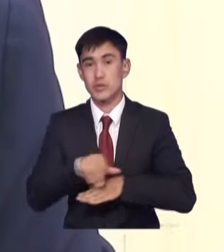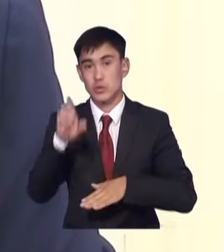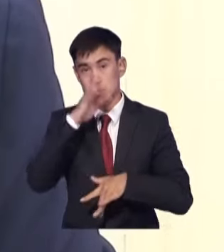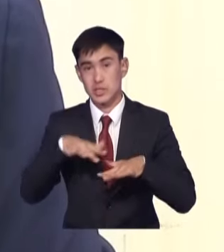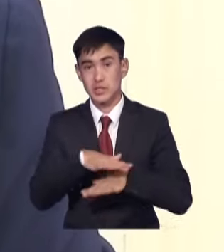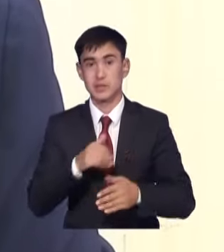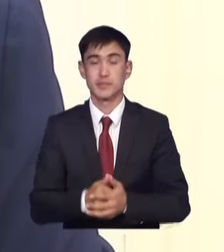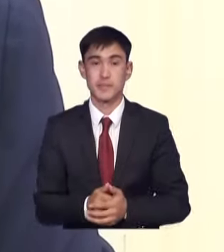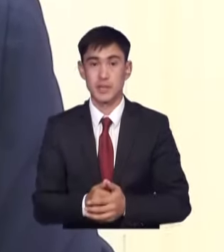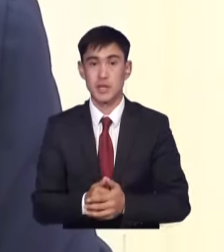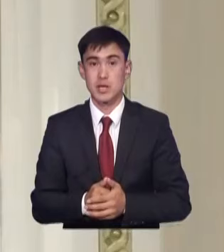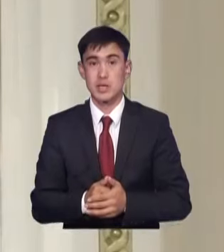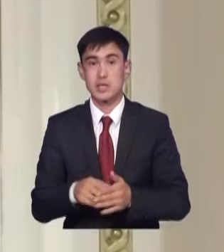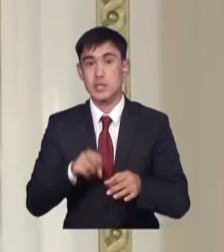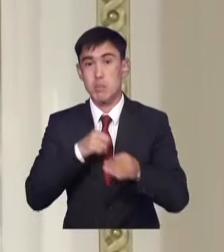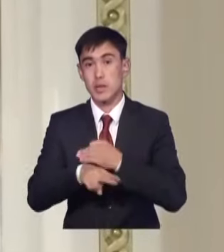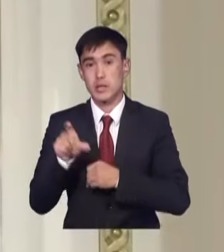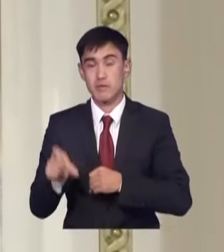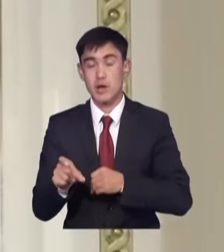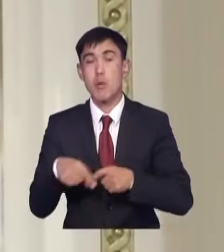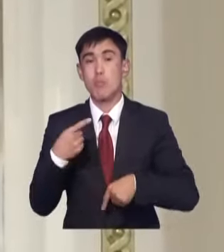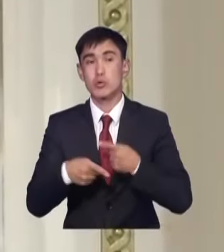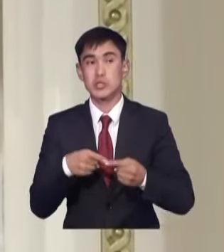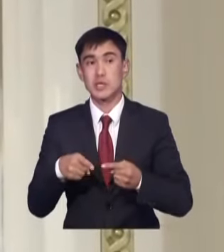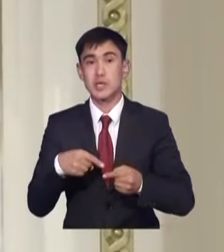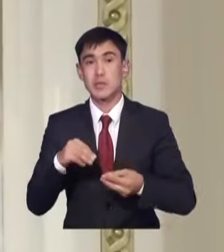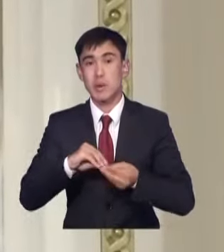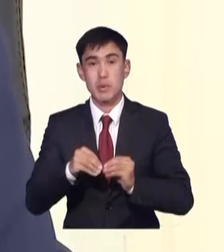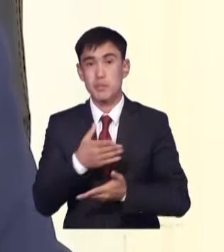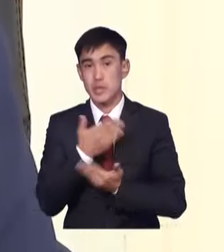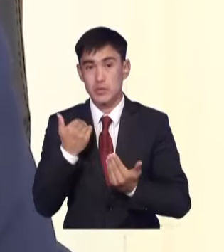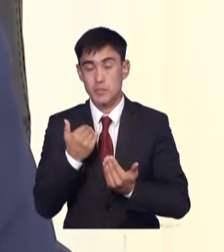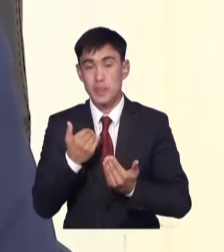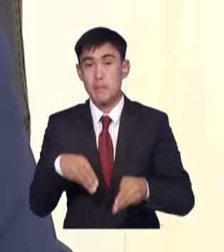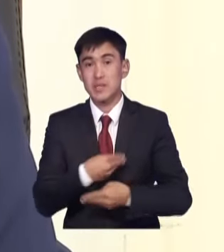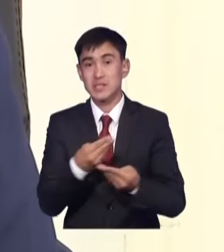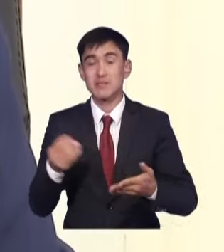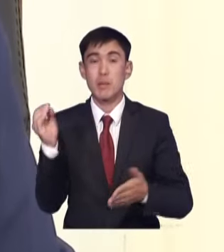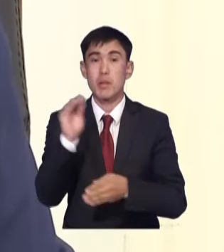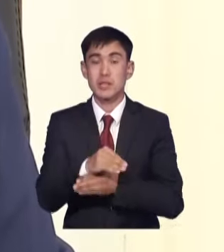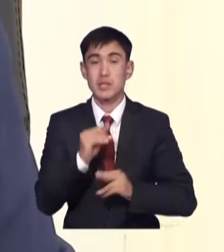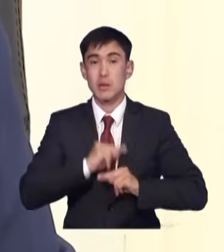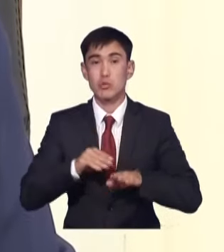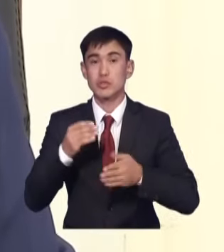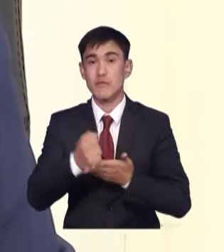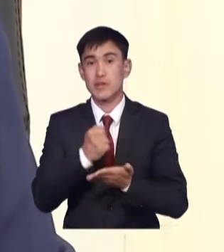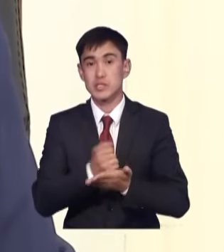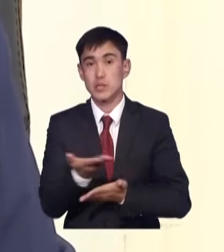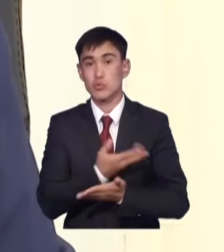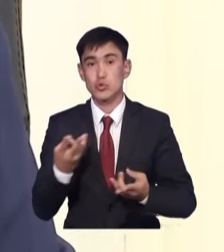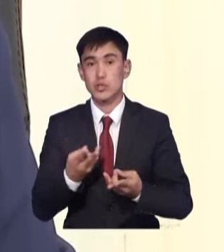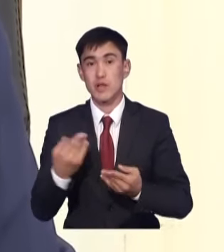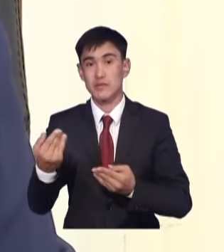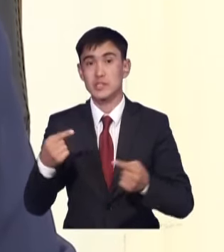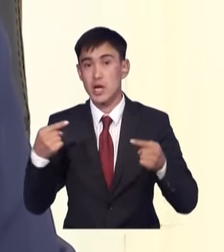страны документов их депортировали Однако после никаких проблем не было для предоставления дополнительных рабочих виз нам нужны от